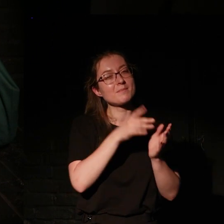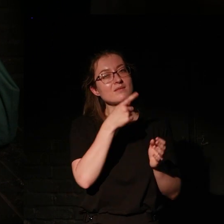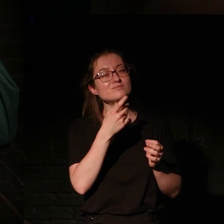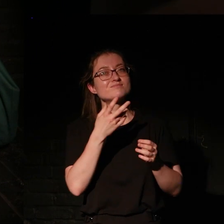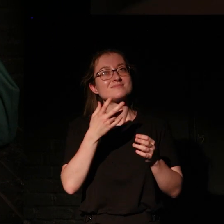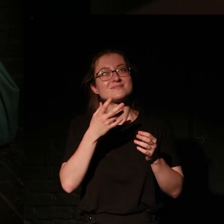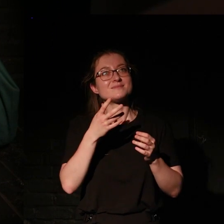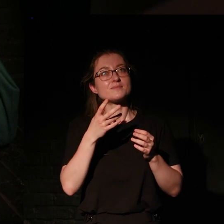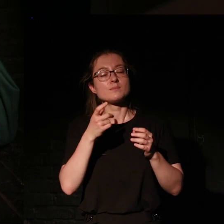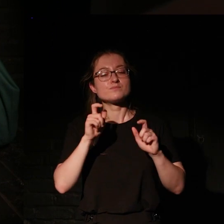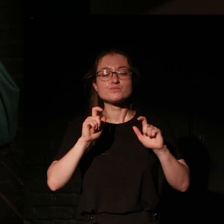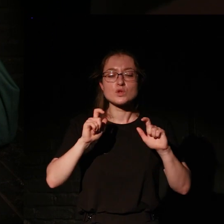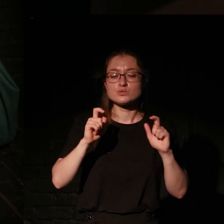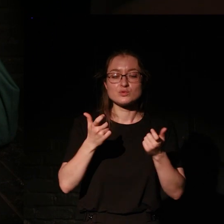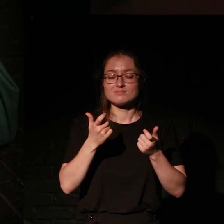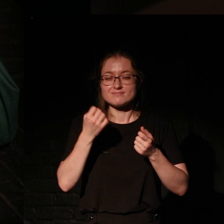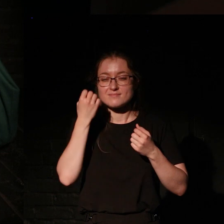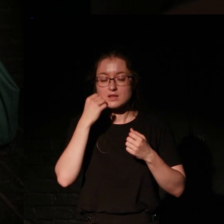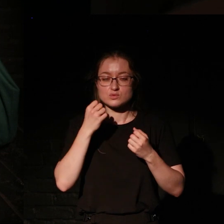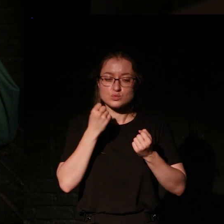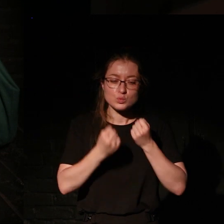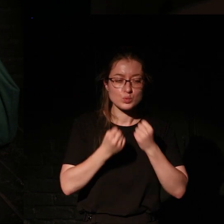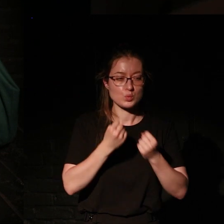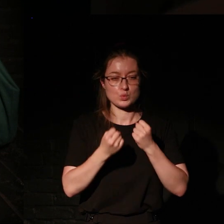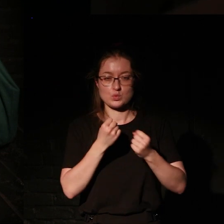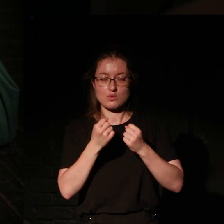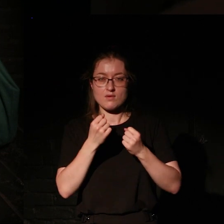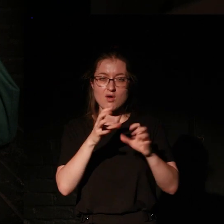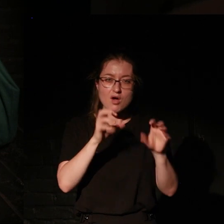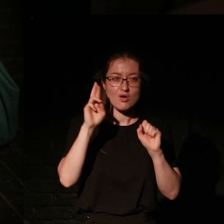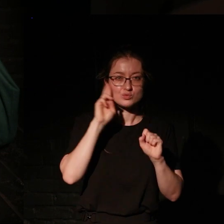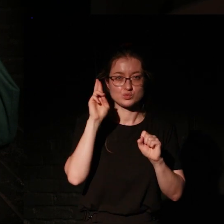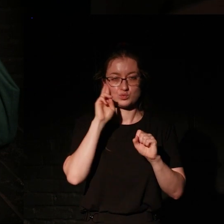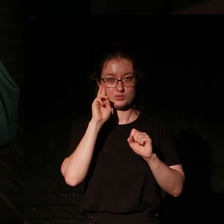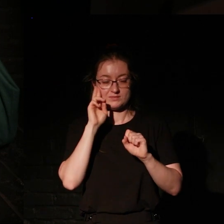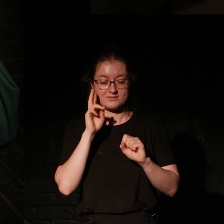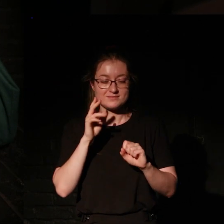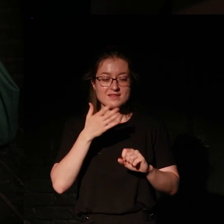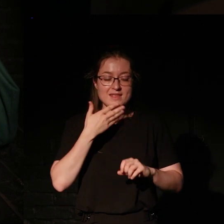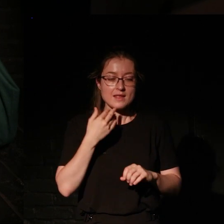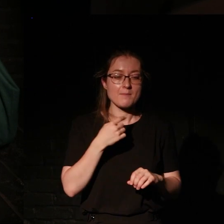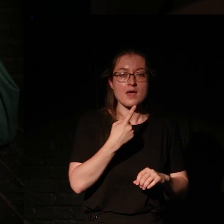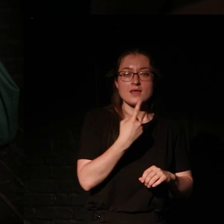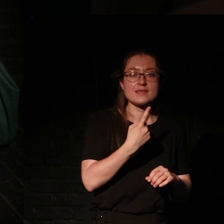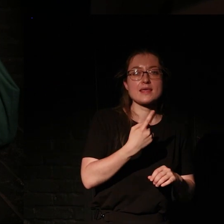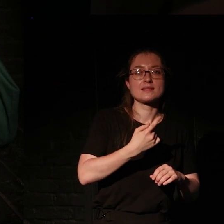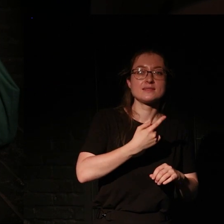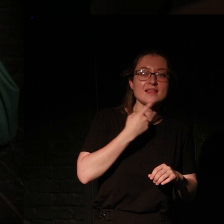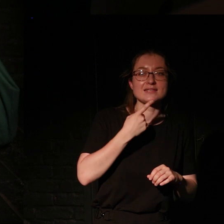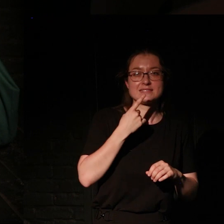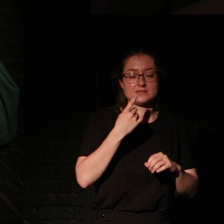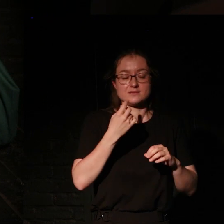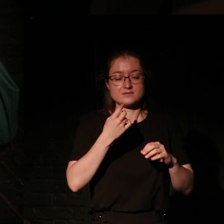trudno uchwytnym. Nie jedna księga, a wiele ksiąg. Nie jeden język, ale wiele języków.